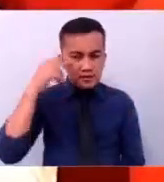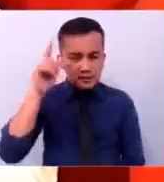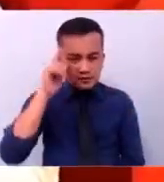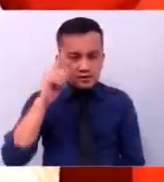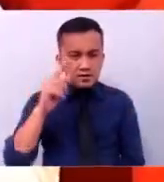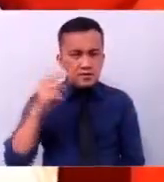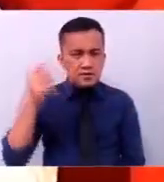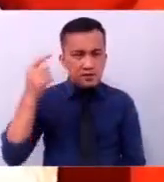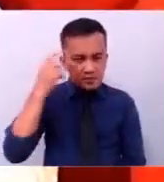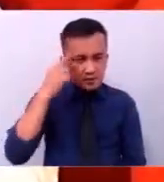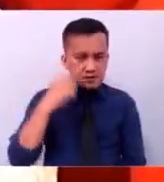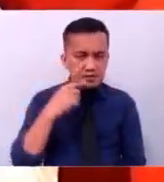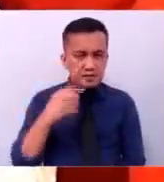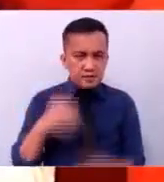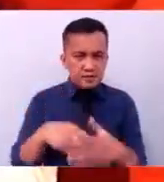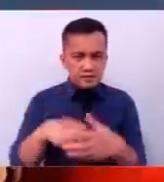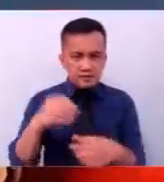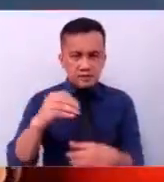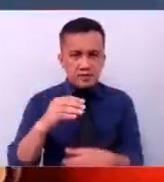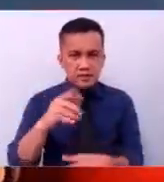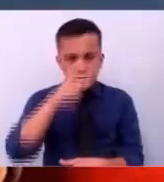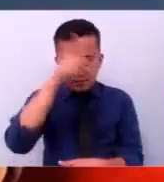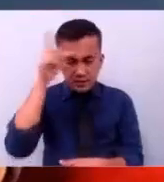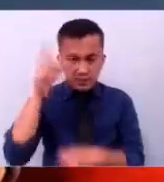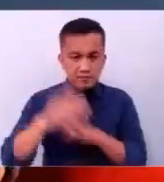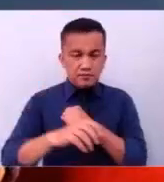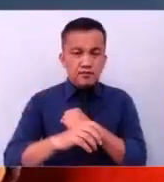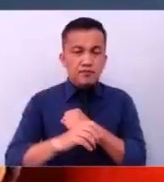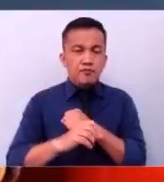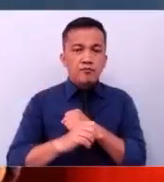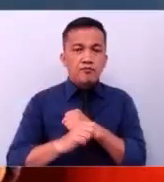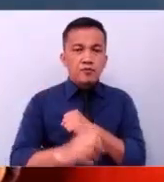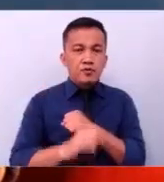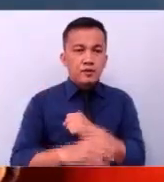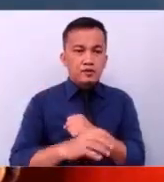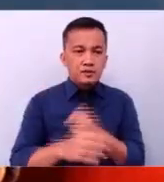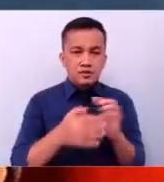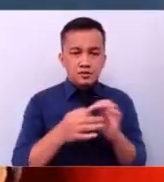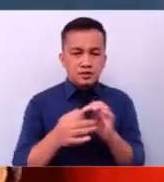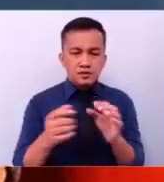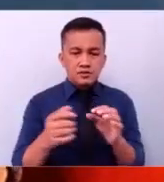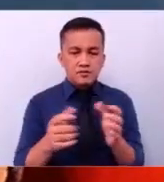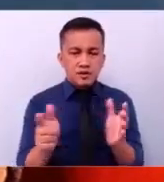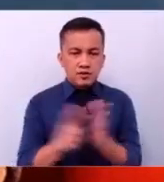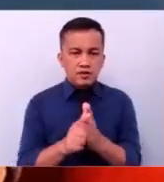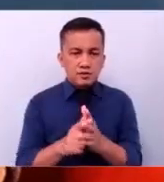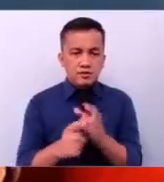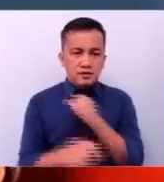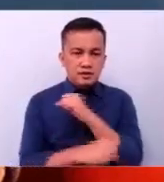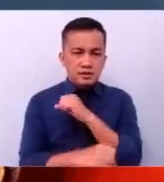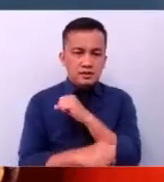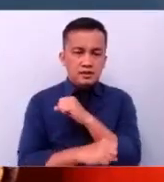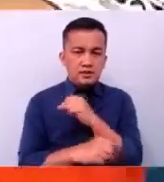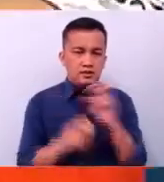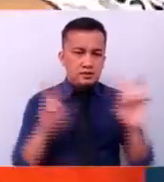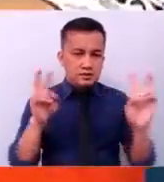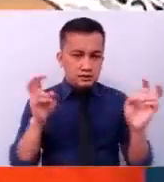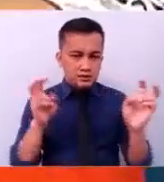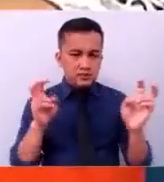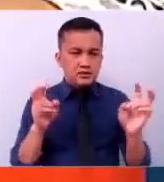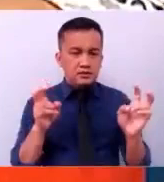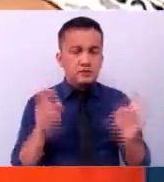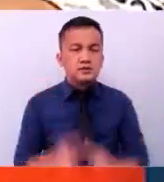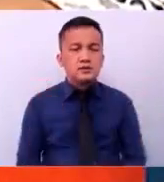magpalabas ng black propaganda laban sa kanya kaugnay ng bawal ang magnanakaw narrative ng kanilang